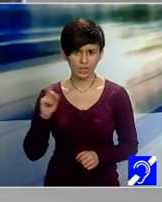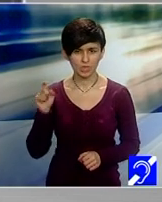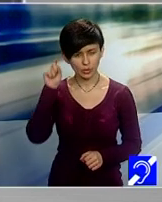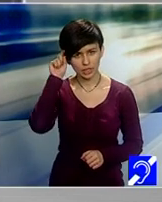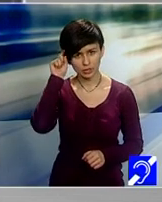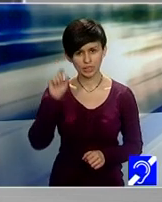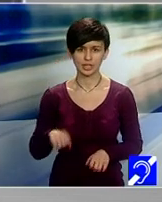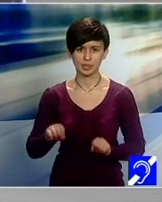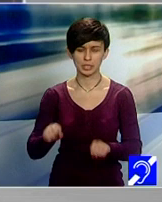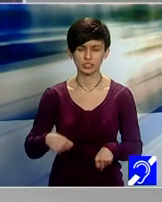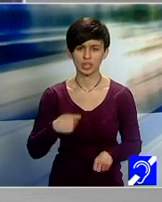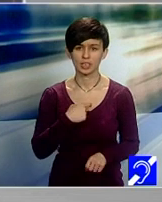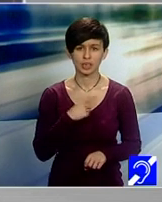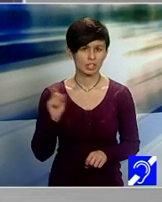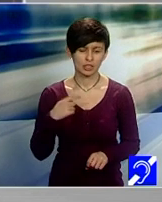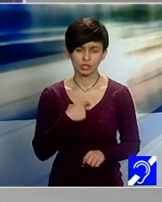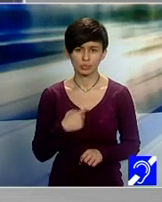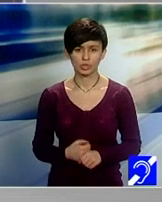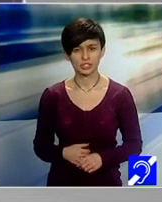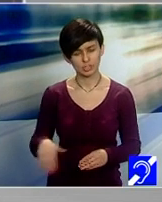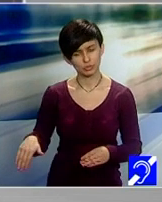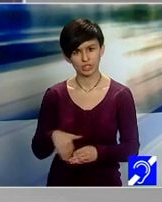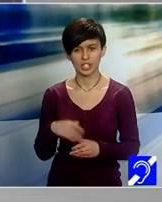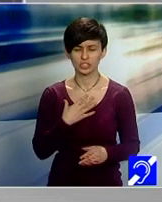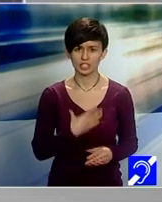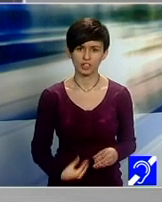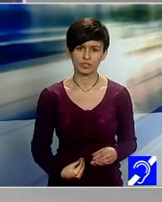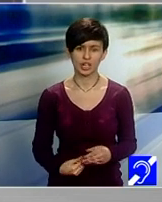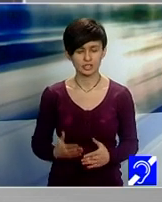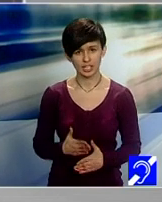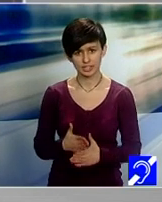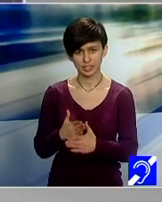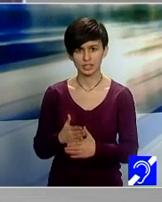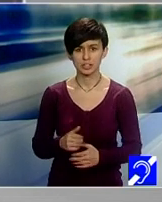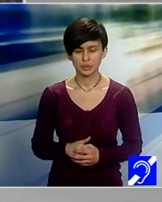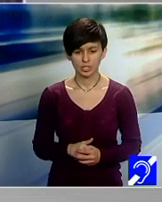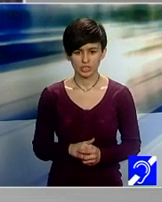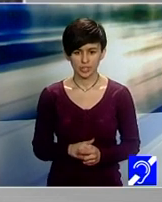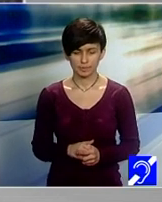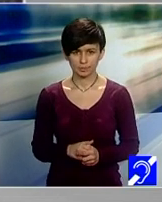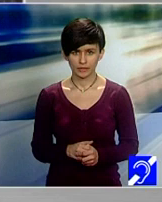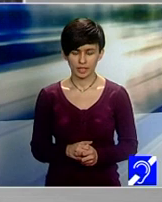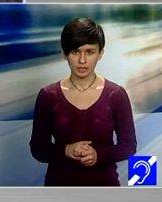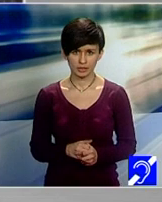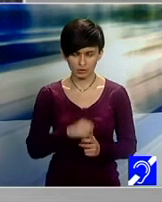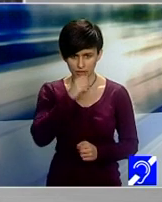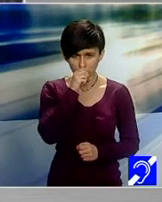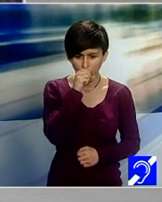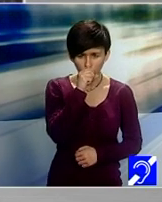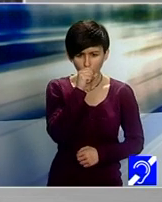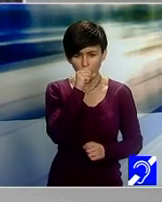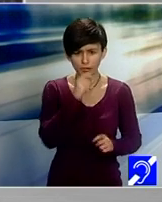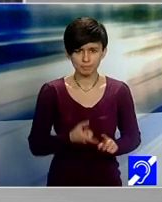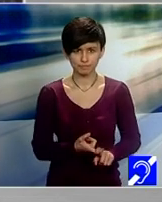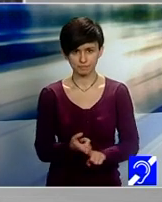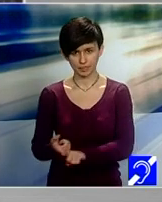avocați foarte buni. Și cred că din 2014 există o directivă europeană, trec peste părțile tehnice, dar